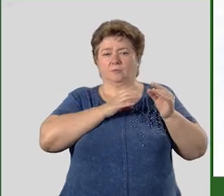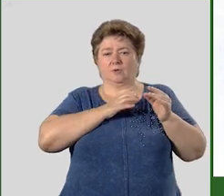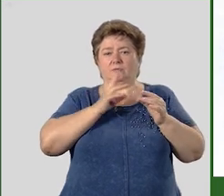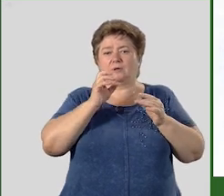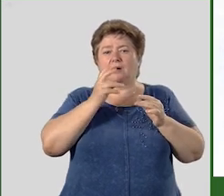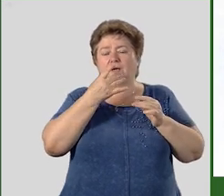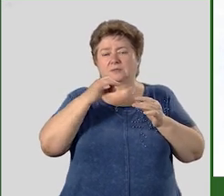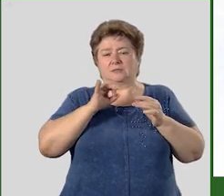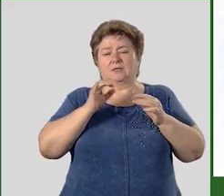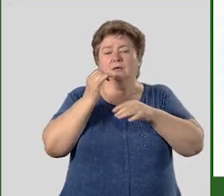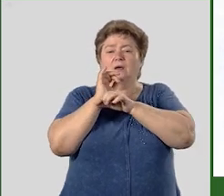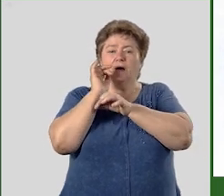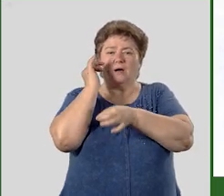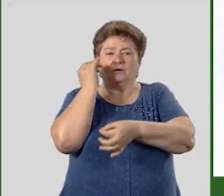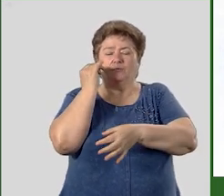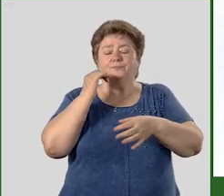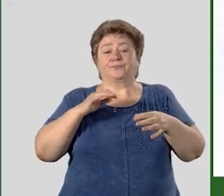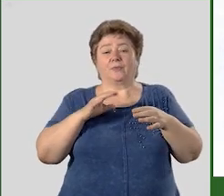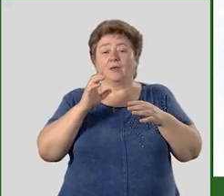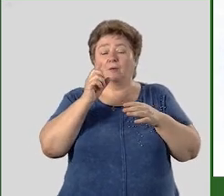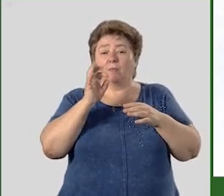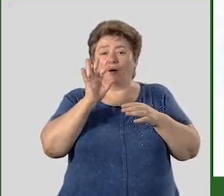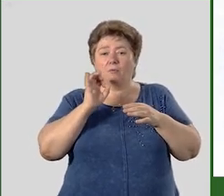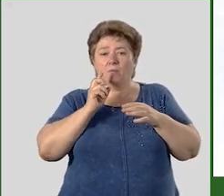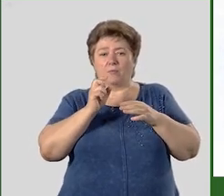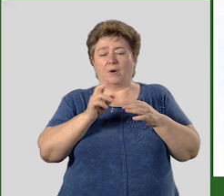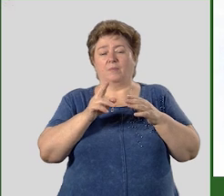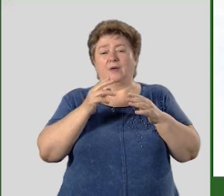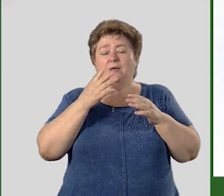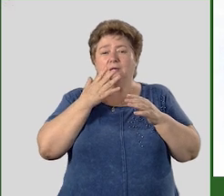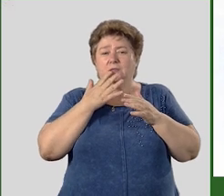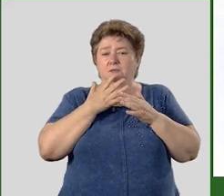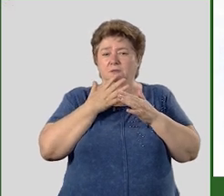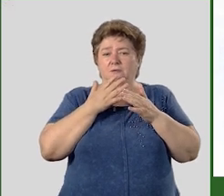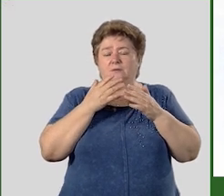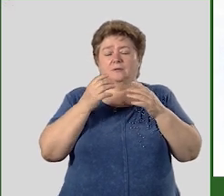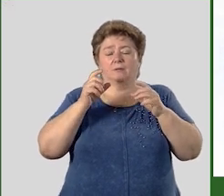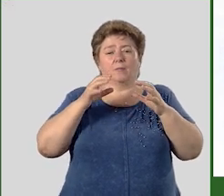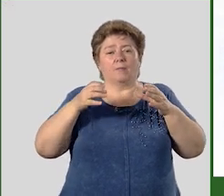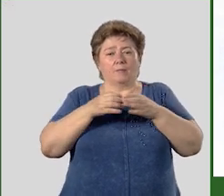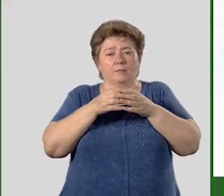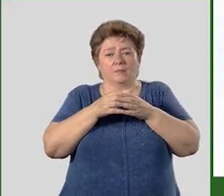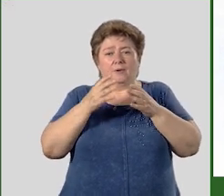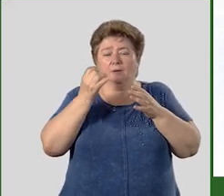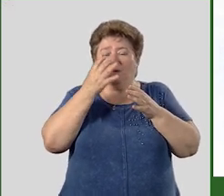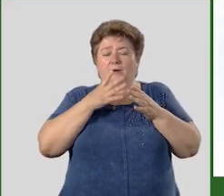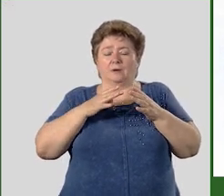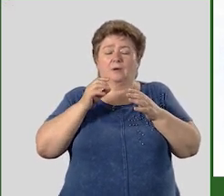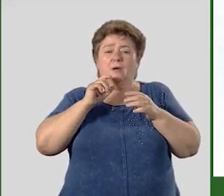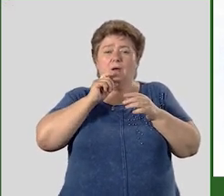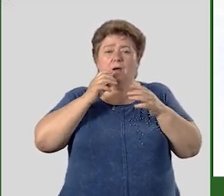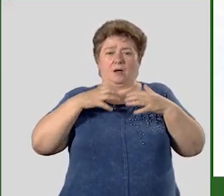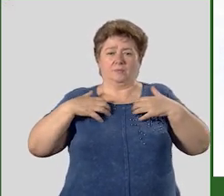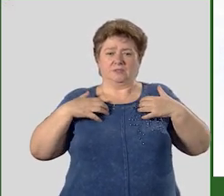богатую кальцием кору. Слово «баобаб» с языка местного племени переводится как